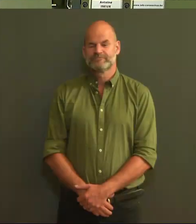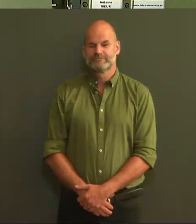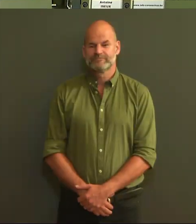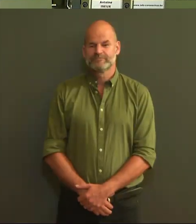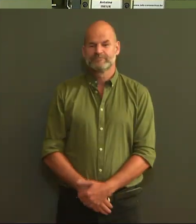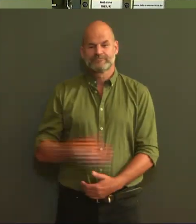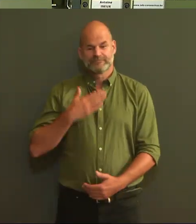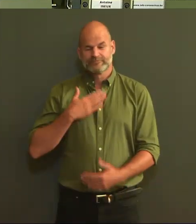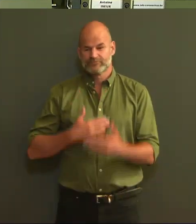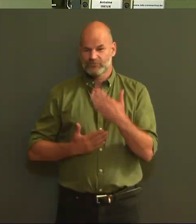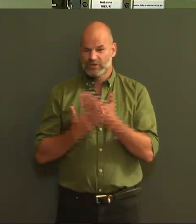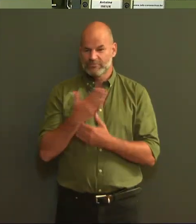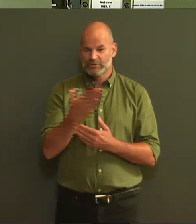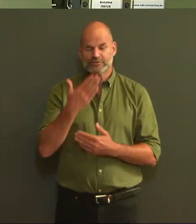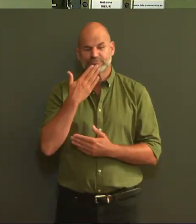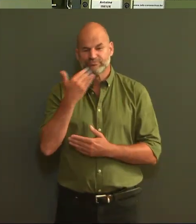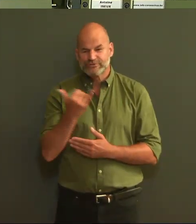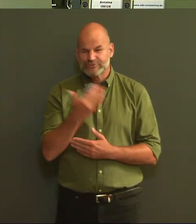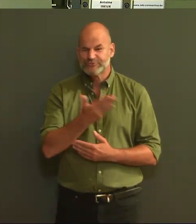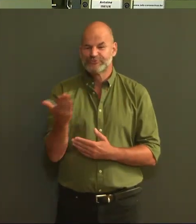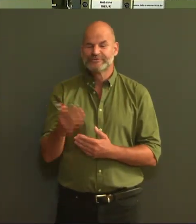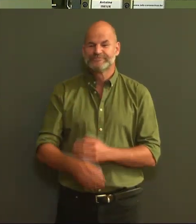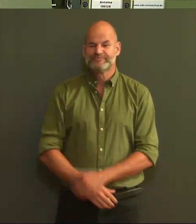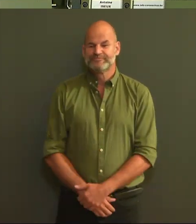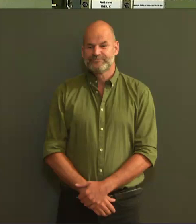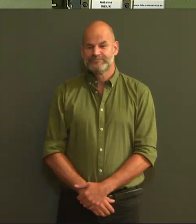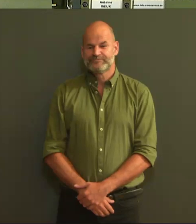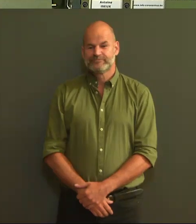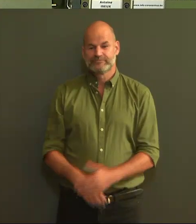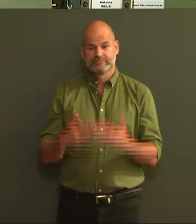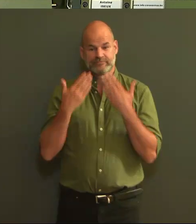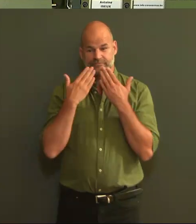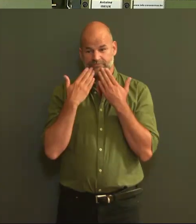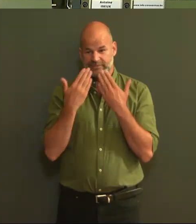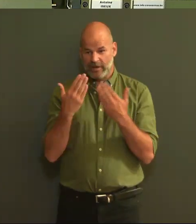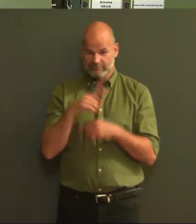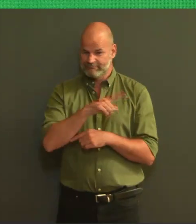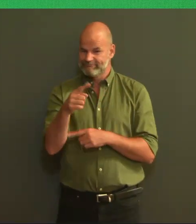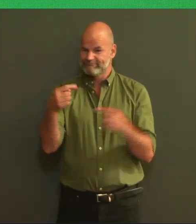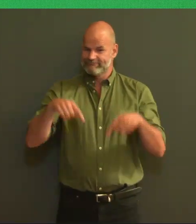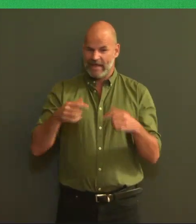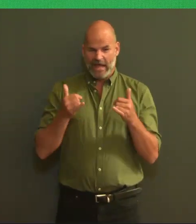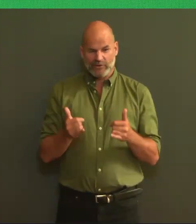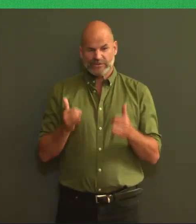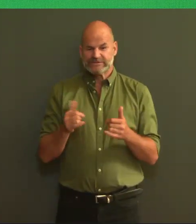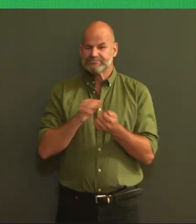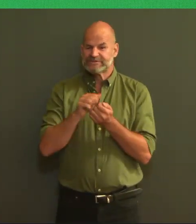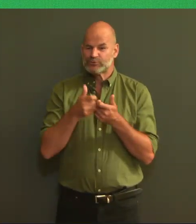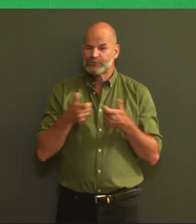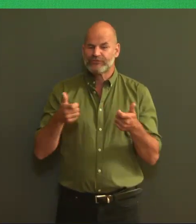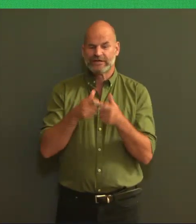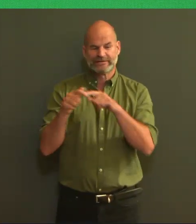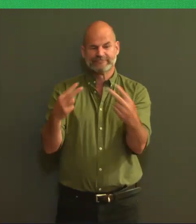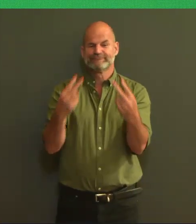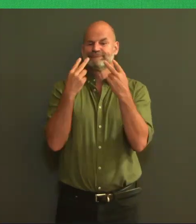Goedemorgen, bonjour. Bedankt dat u terug aanwezig bent op deze persconferentie. Ook vandaag zullen we jullie een stand van zaken